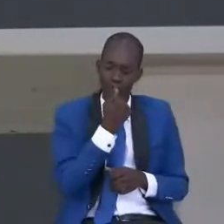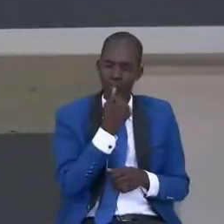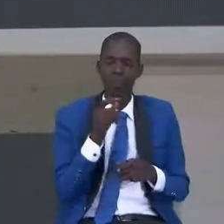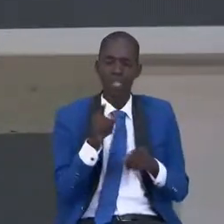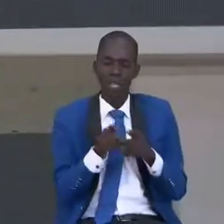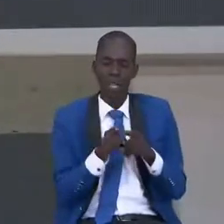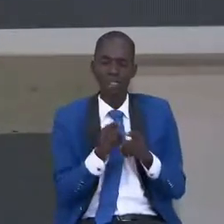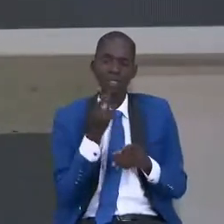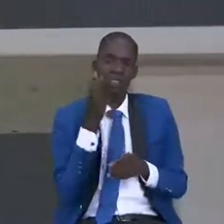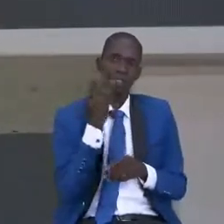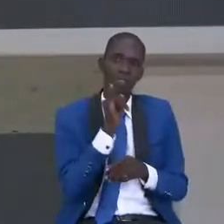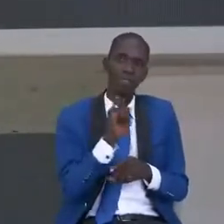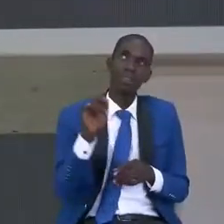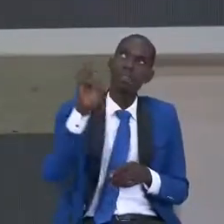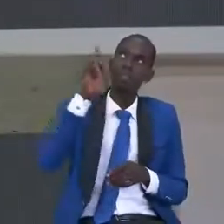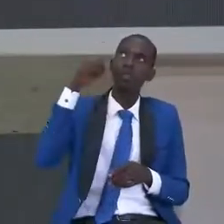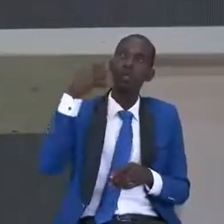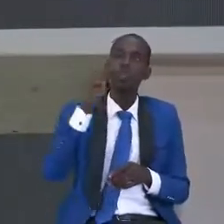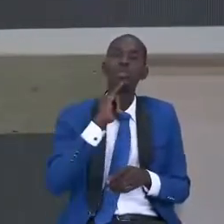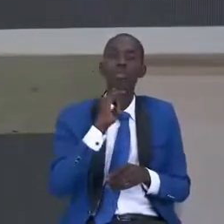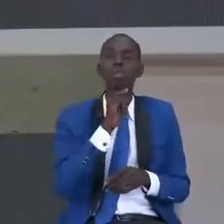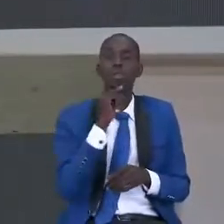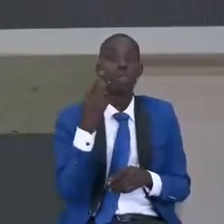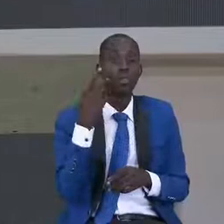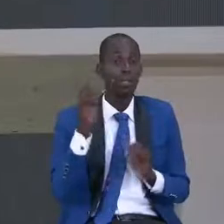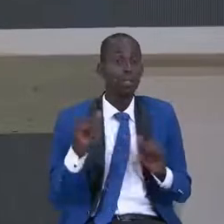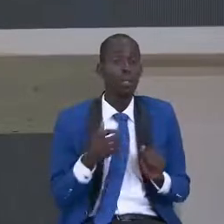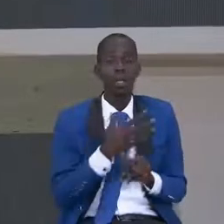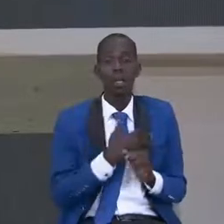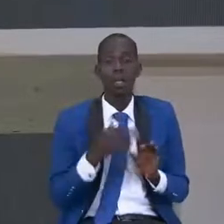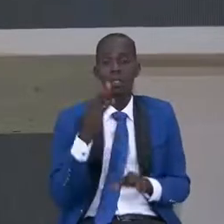est invisible. Et comme tu vis comme ça,